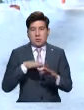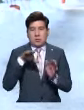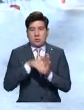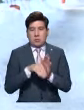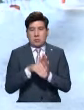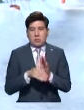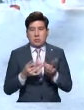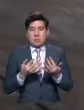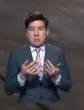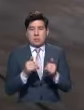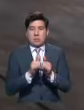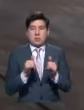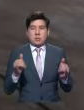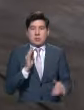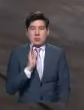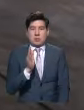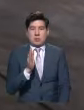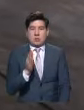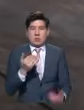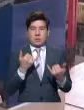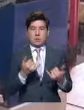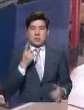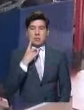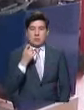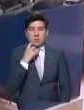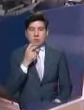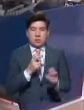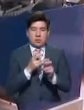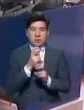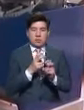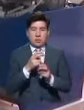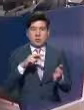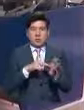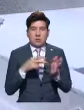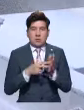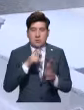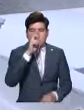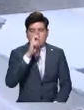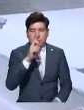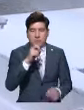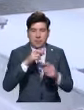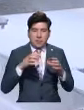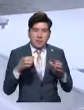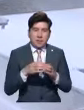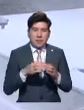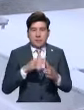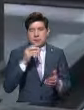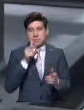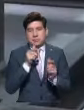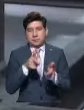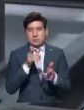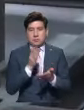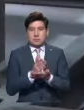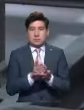қантқа деген сұранысы көбейеді. Қазір қант өндірісі саласын дамытудың кешенді жоспары мемлекеттік органдардың мақұлдауында жатыр. Егер ол жүзеге